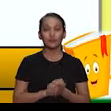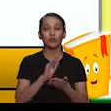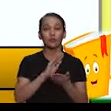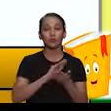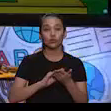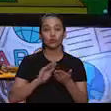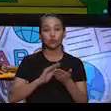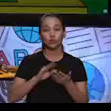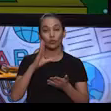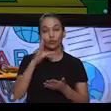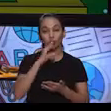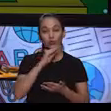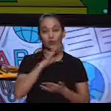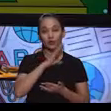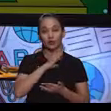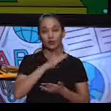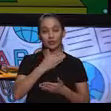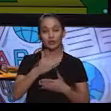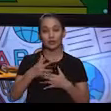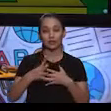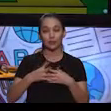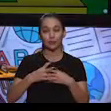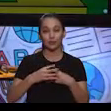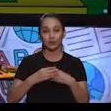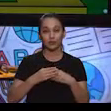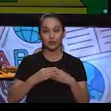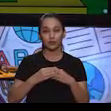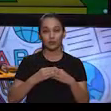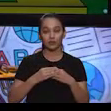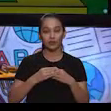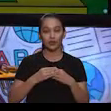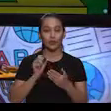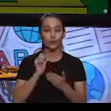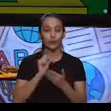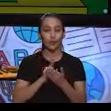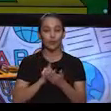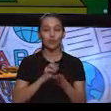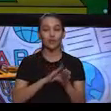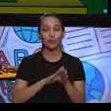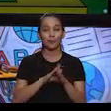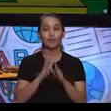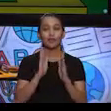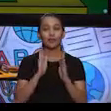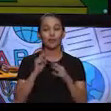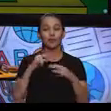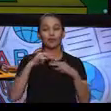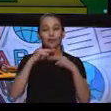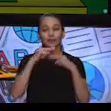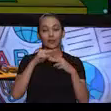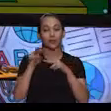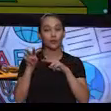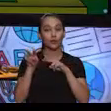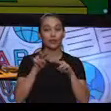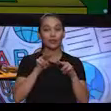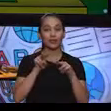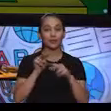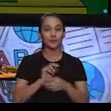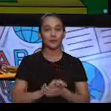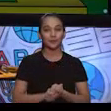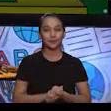Yozishga ulgurgan bo'lsangiz, sizlar bilan hozir bir topshiriq bajaramiz. Diqqat bilan kuzating.